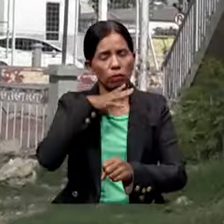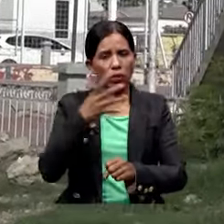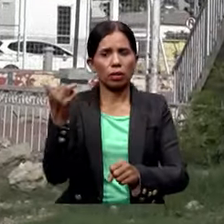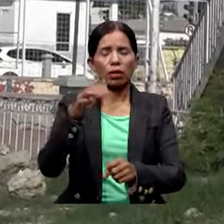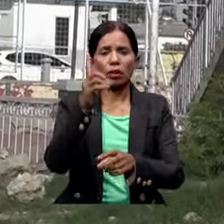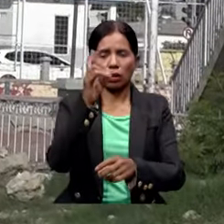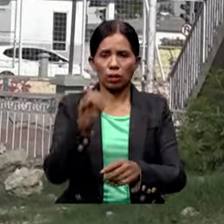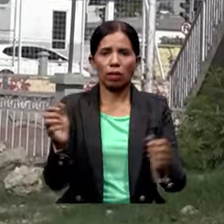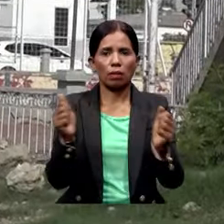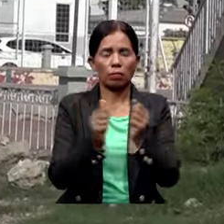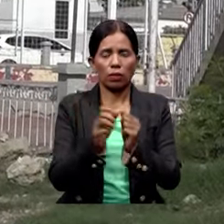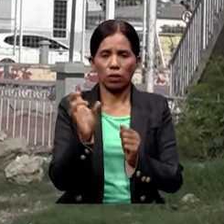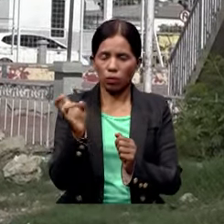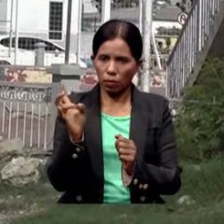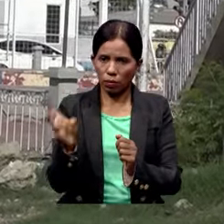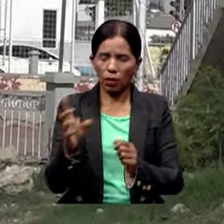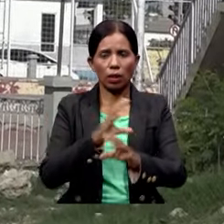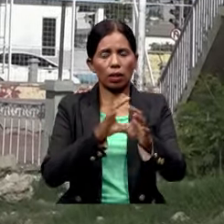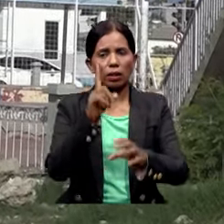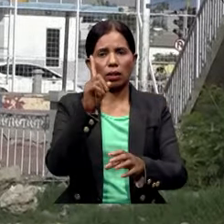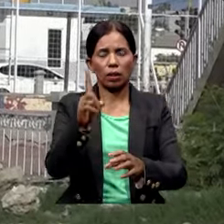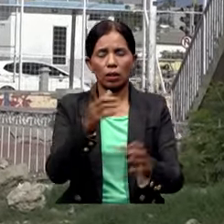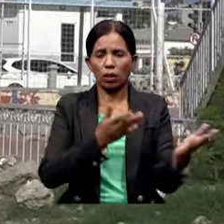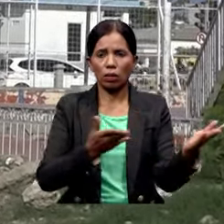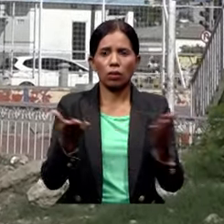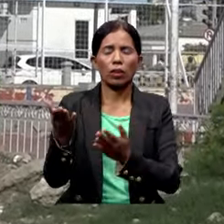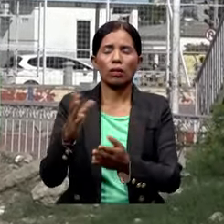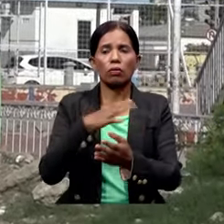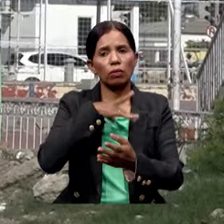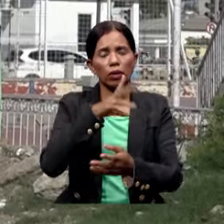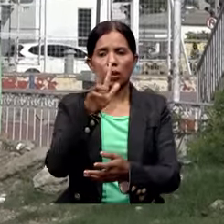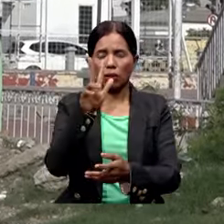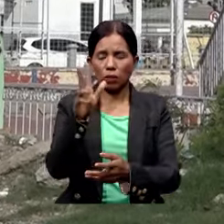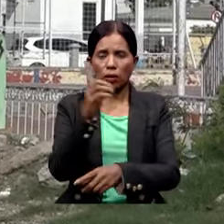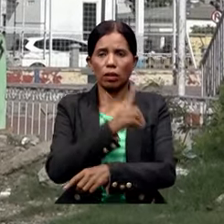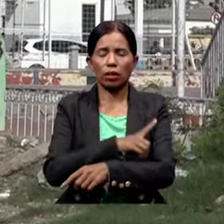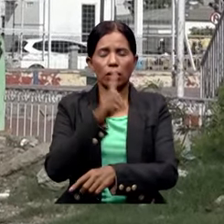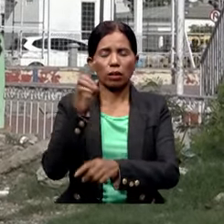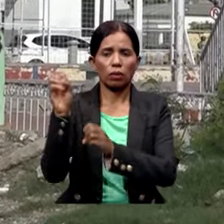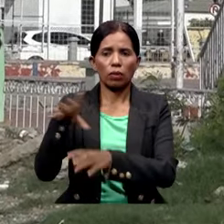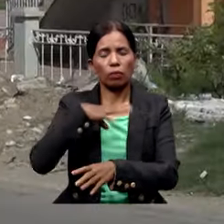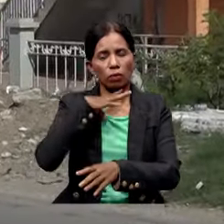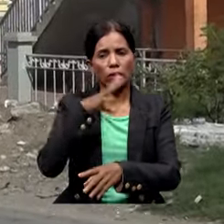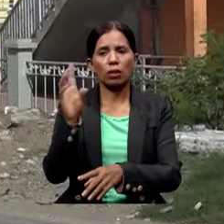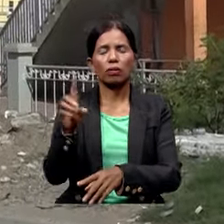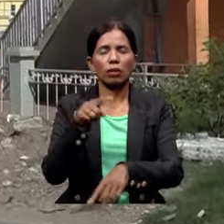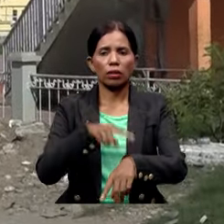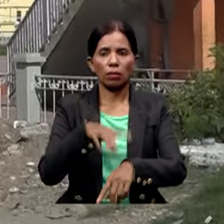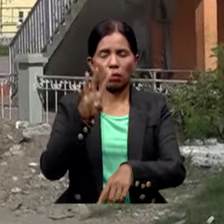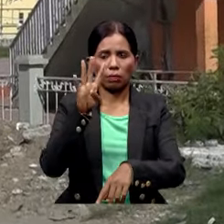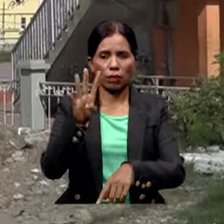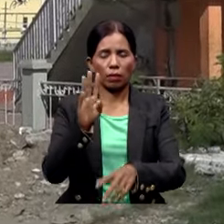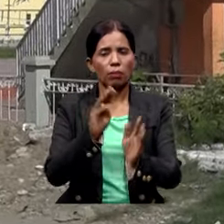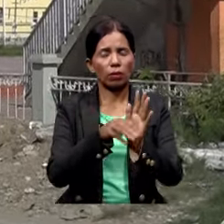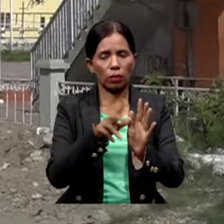dili hamutu kitu nulu no kada kareta ida tengki tula dala tolu. Ia lorong ida ora soe lisu ne komesa husi tuku hat liu minutu tol